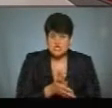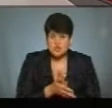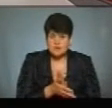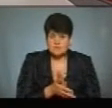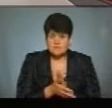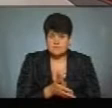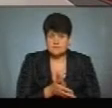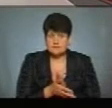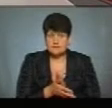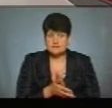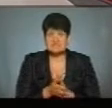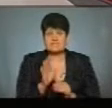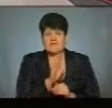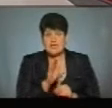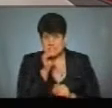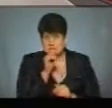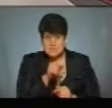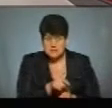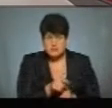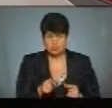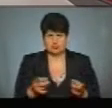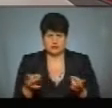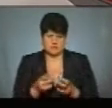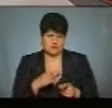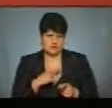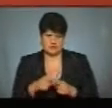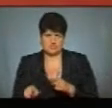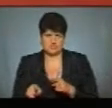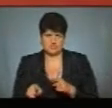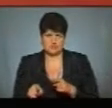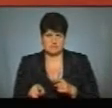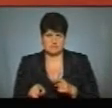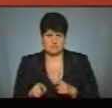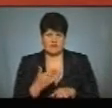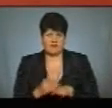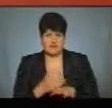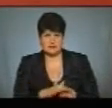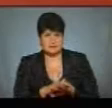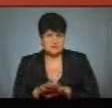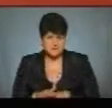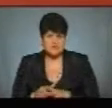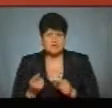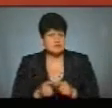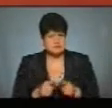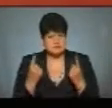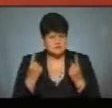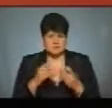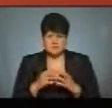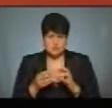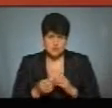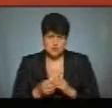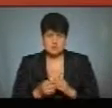витрачання відповідно із вересня місяця, так, а тут відповідно потрібно їх швидше виділяти. Так, відповідно, це значна